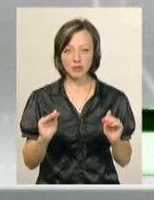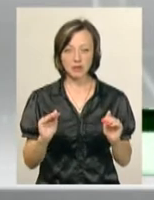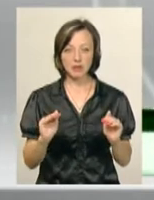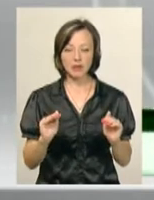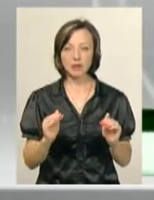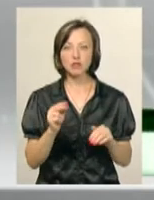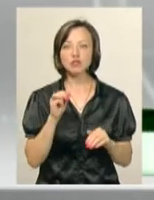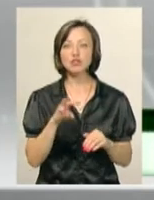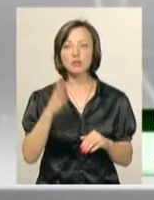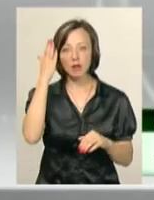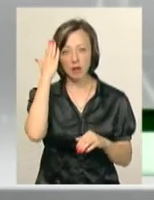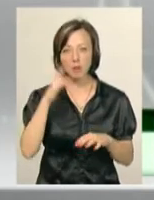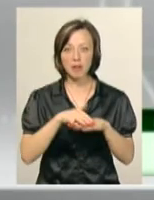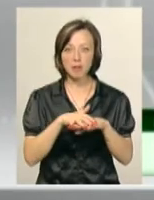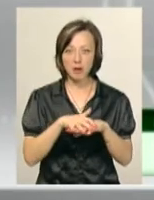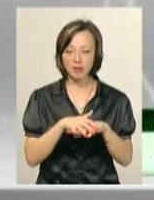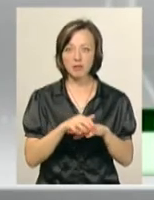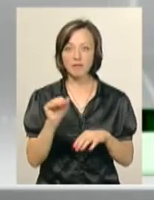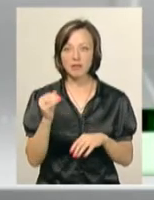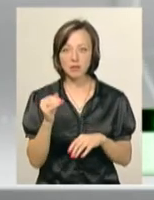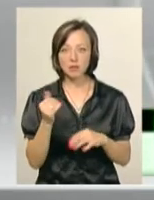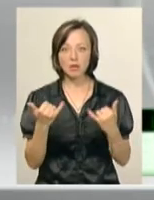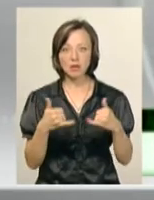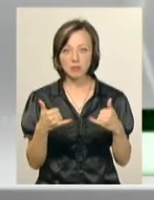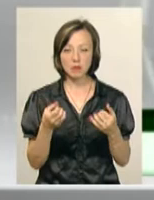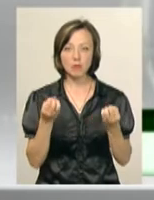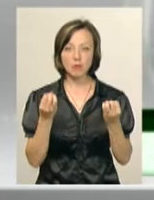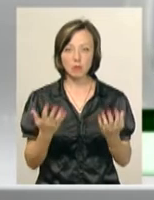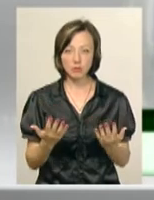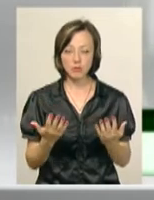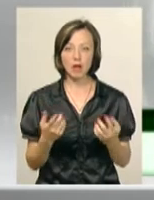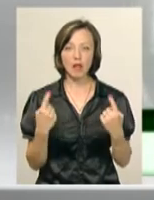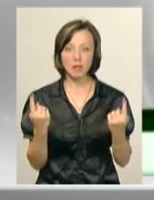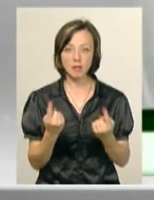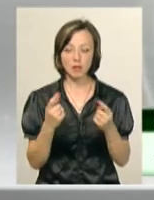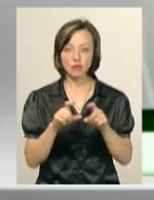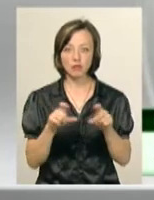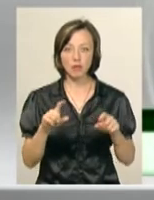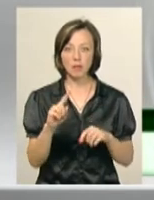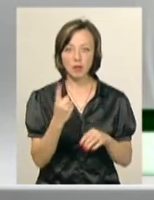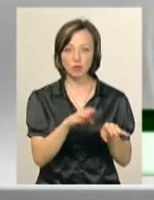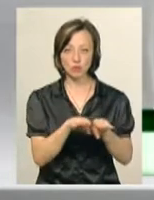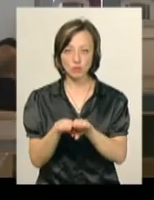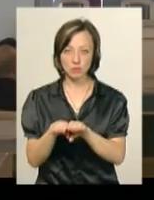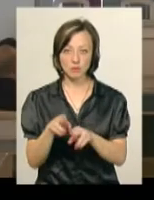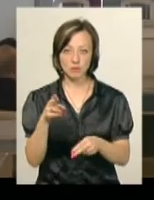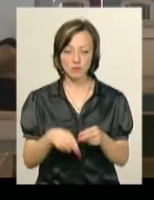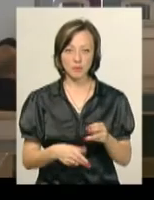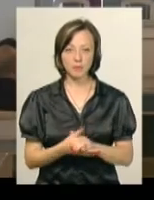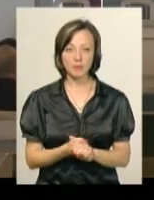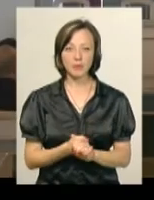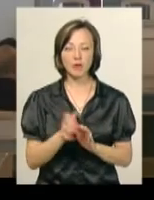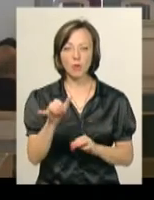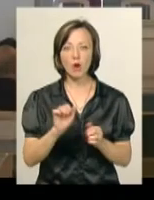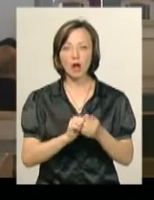років. Чим вона обдаровано? Математикою, фізикою, хімією. Це просто елементарна школа першого ступня. У Кам'янці